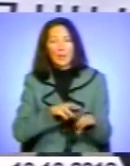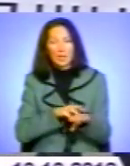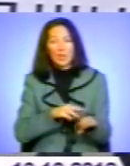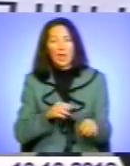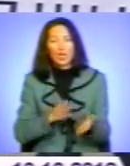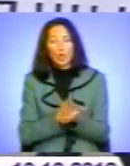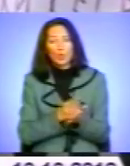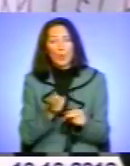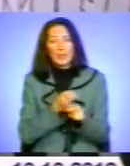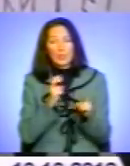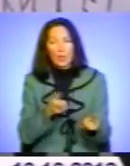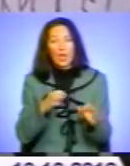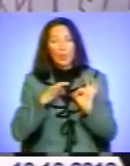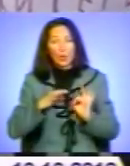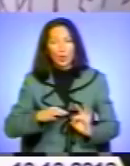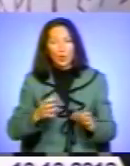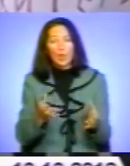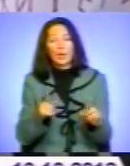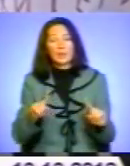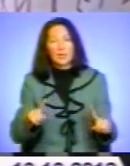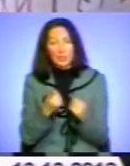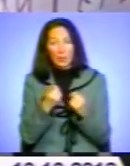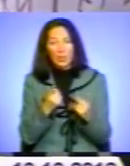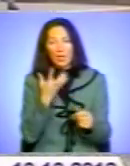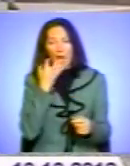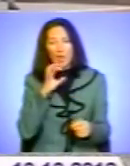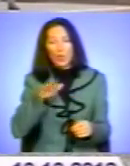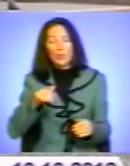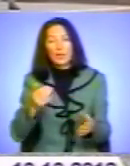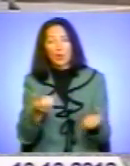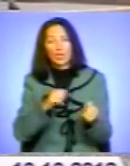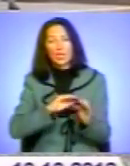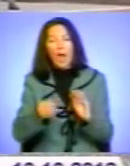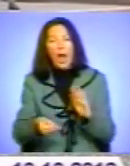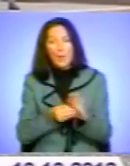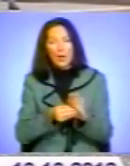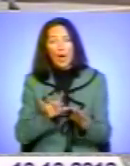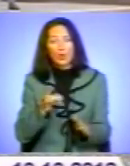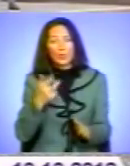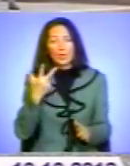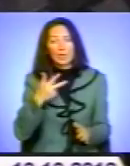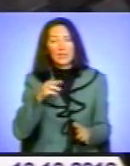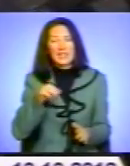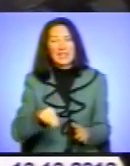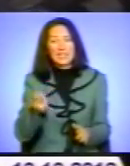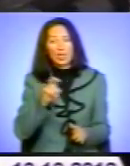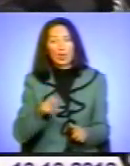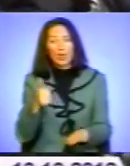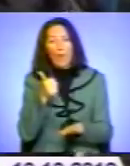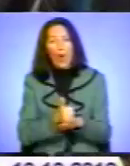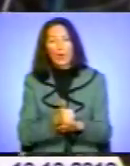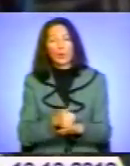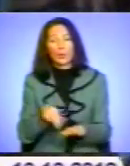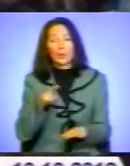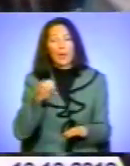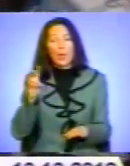безпеки України і прокуратури затримали на гарячому після одержання хабара у розмірі 30 тисяч доларів голову департаменту архітектури